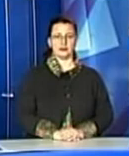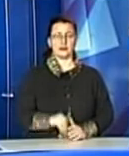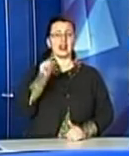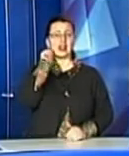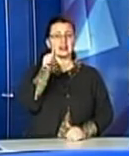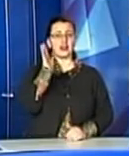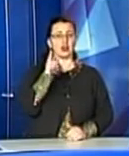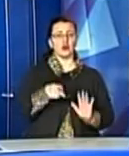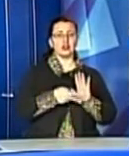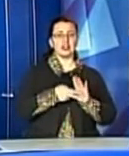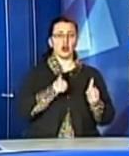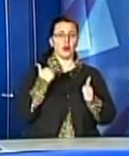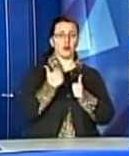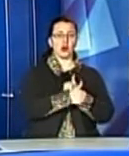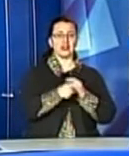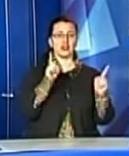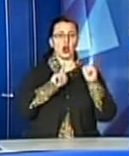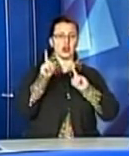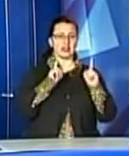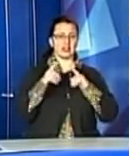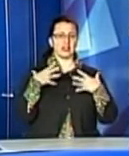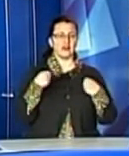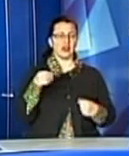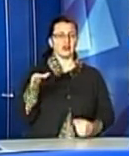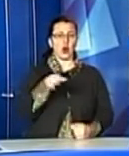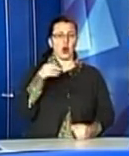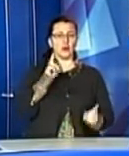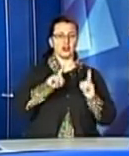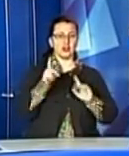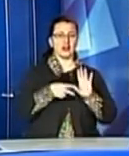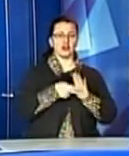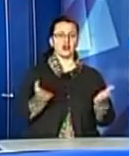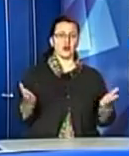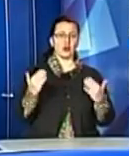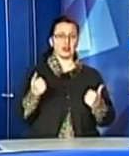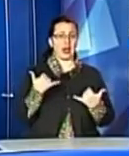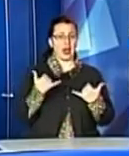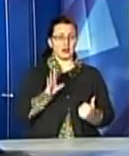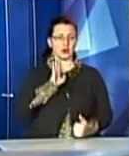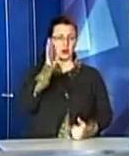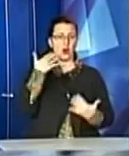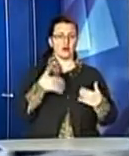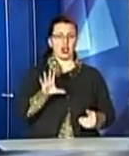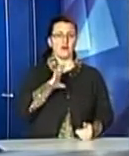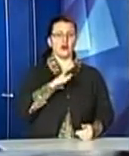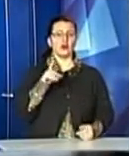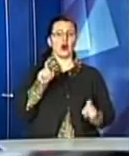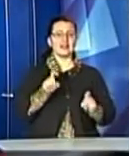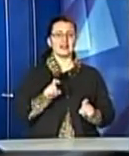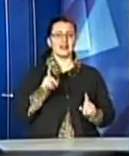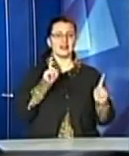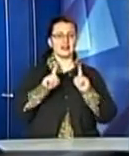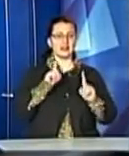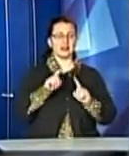Завтра відбудеться 7-ма позачергова сесія Львівської обласної ради 7-го скликання. А сьогодні вранці вже відбулося засідання більшості